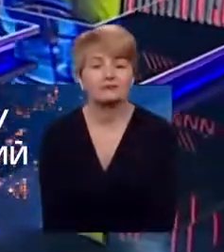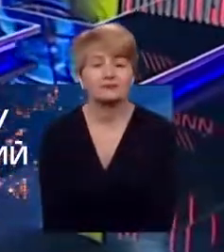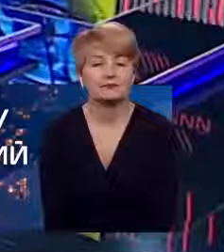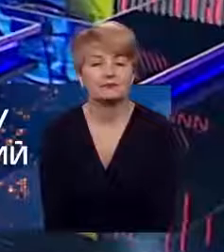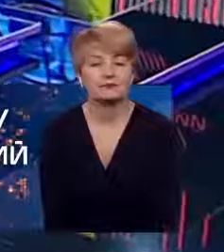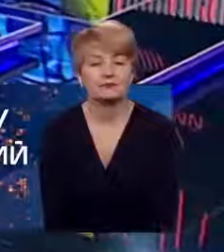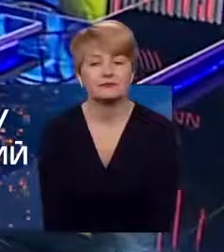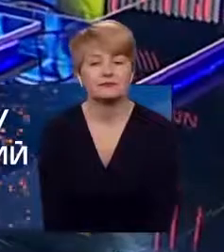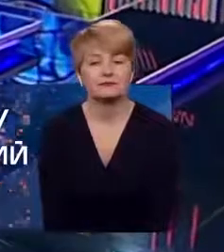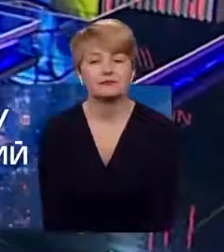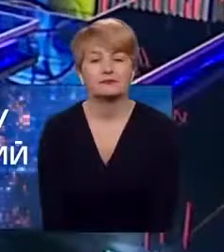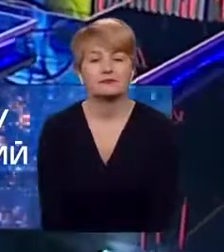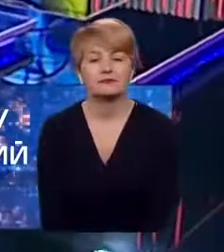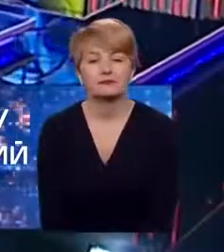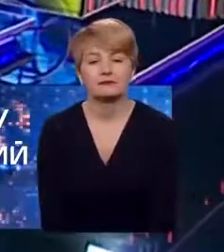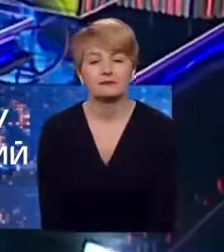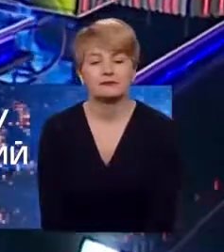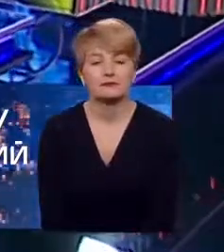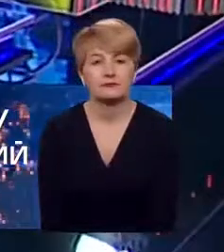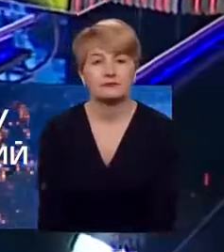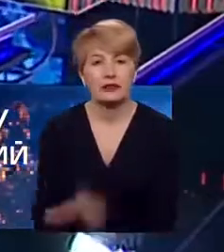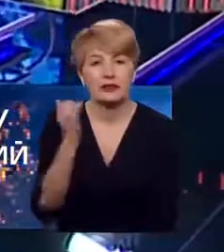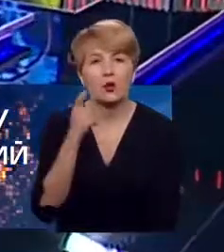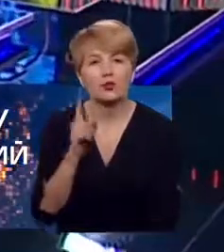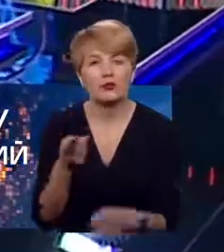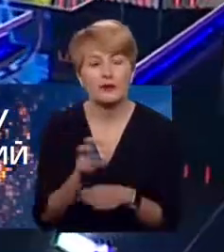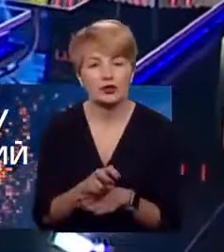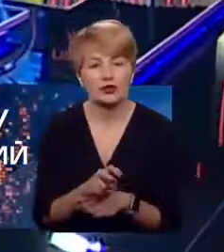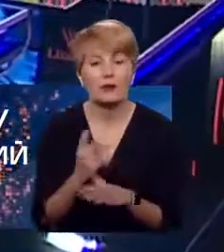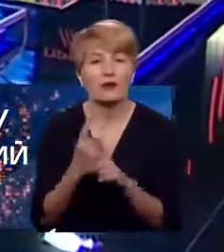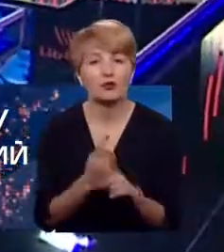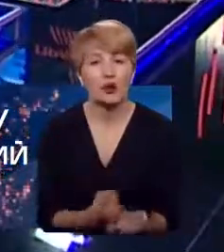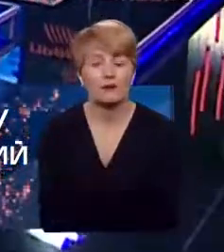вам потисну руку і дякую. Подякую вам, що ви прийшли. Добре. Спасибі. Проводжаємо, будь ласка.